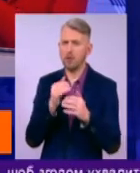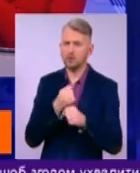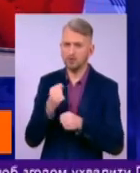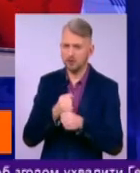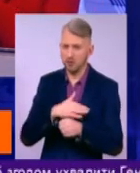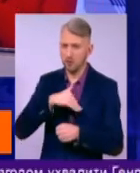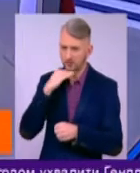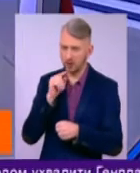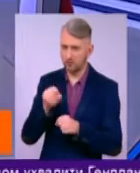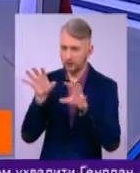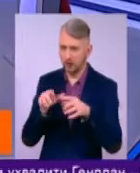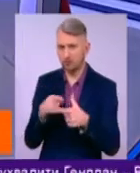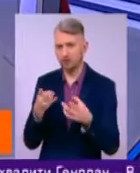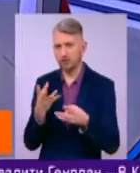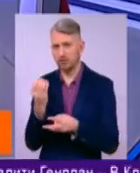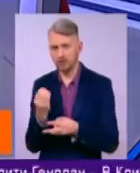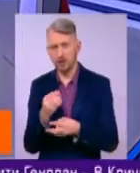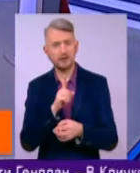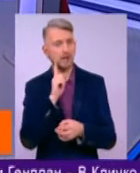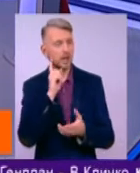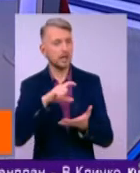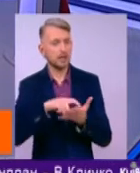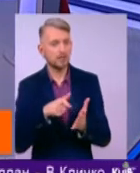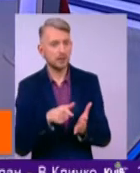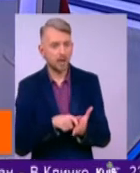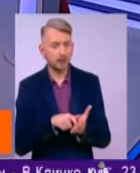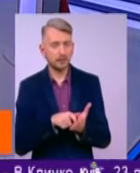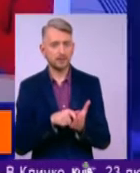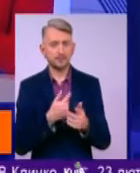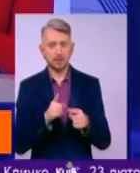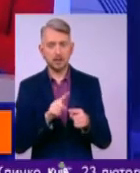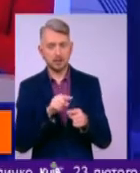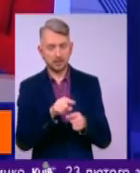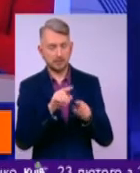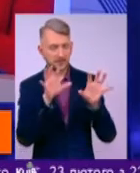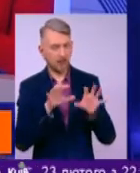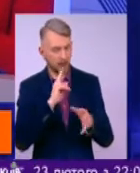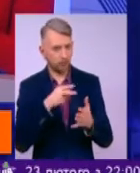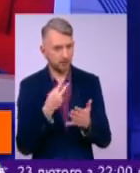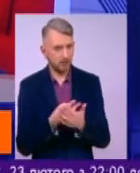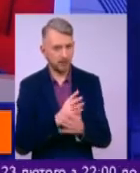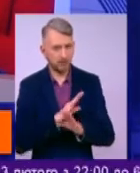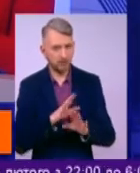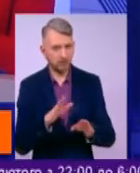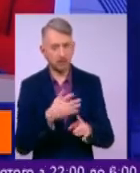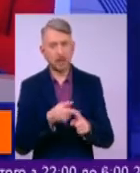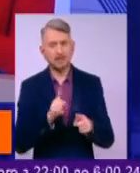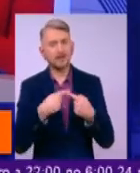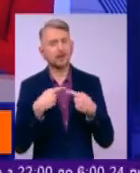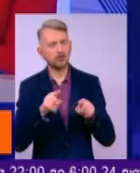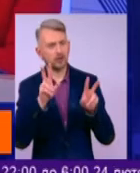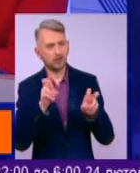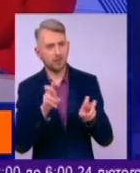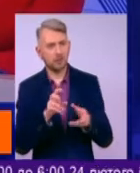потрібні ще якісь регулювання? Ну, зелені кімнати, скажімо так, цим законом не передбачені. Це інша тема.